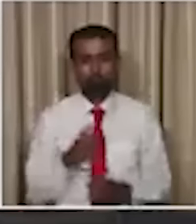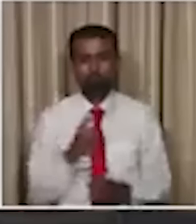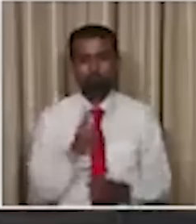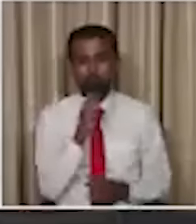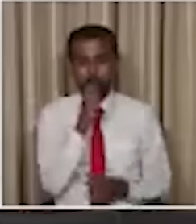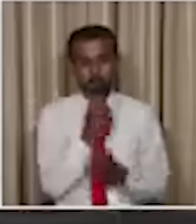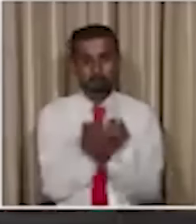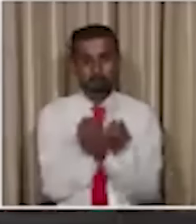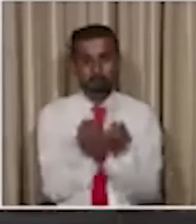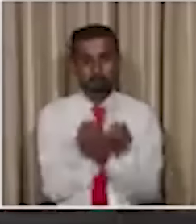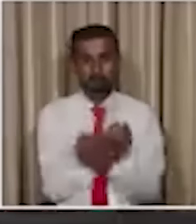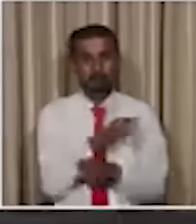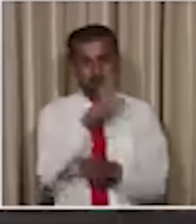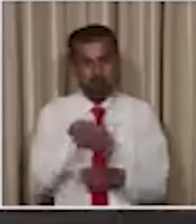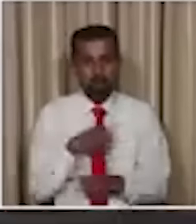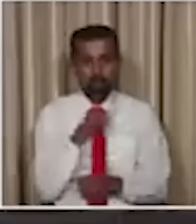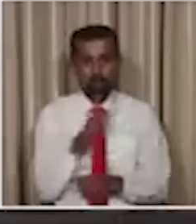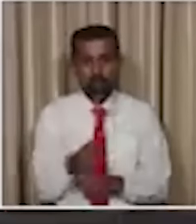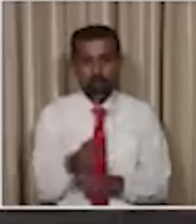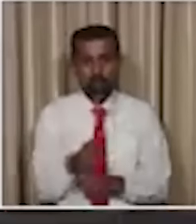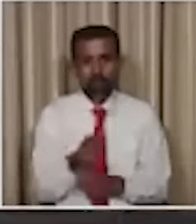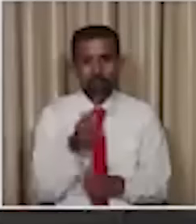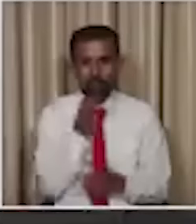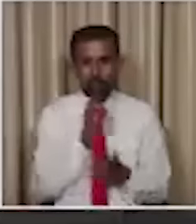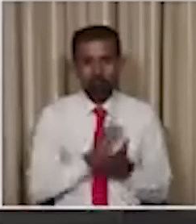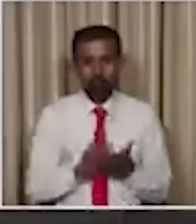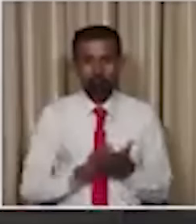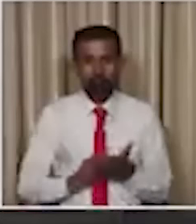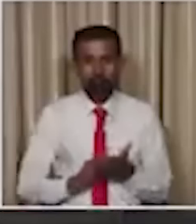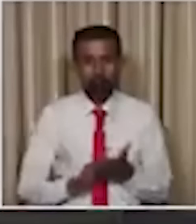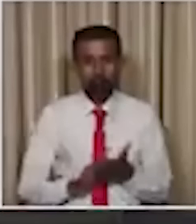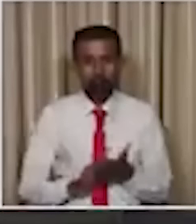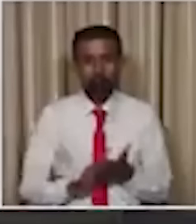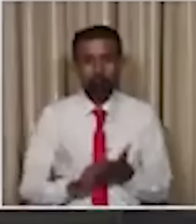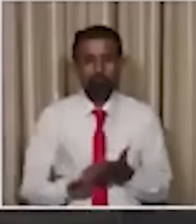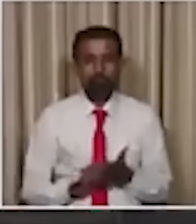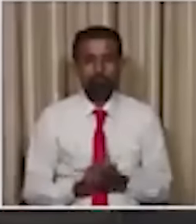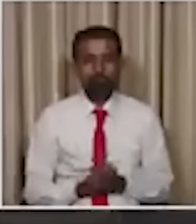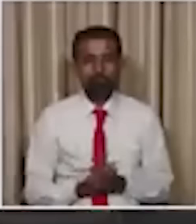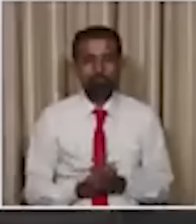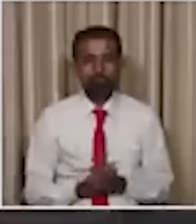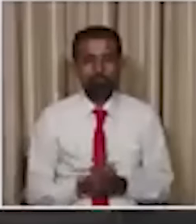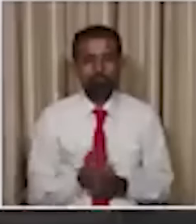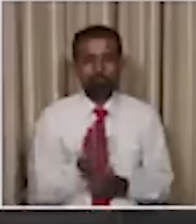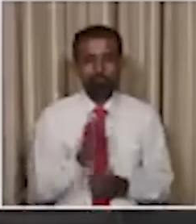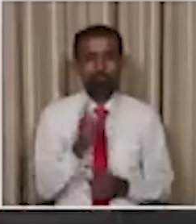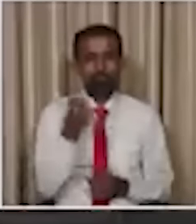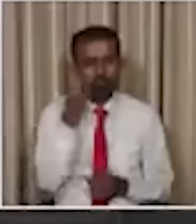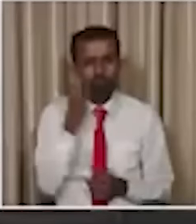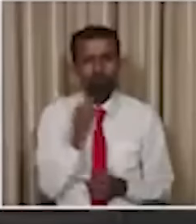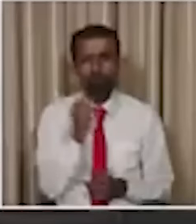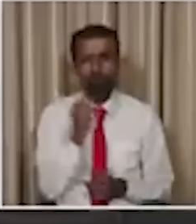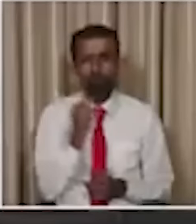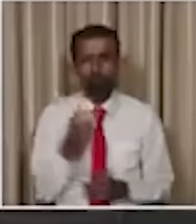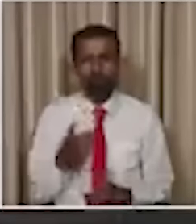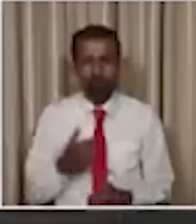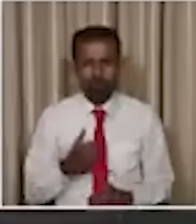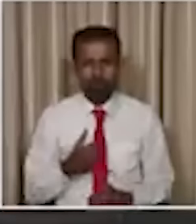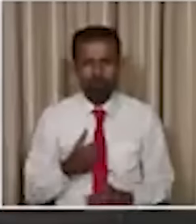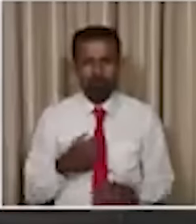විසින් එතුමාට එන්න කිව්වා කට උත්තරයක් ගන්න. මේ එතුමා මොකද්ද මේ දන්නේ අපේ